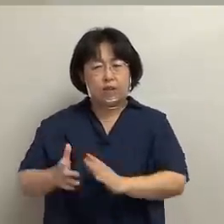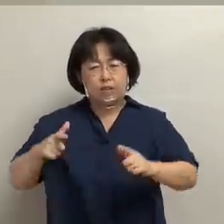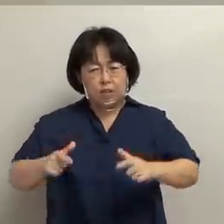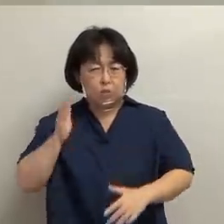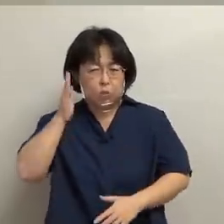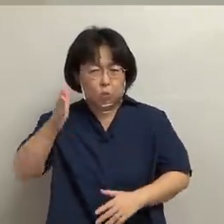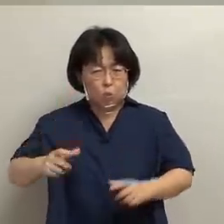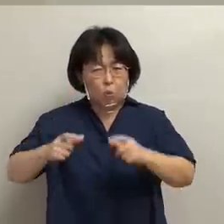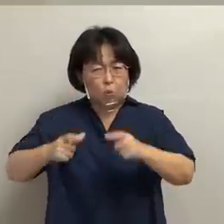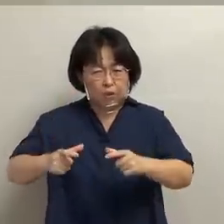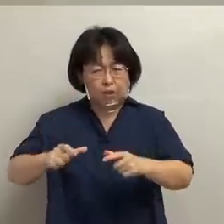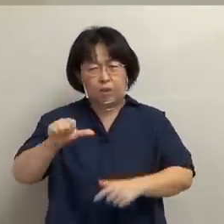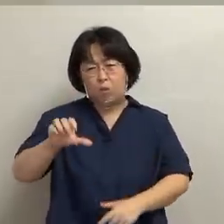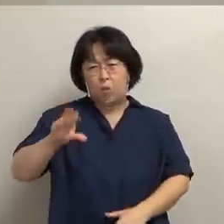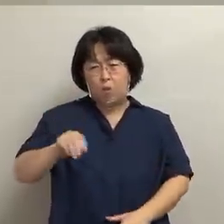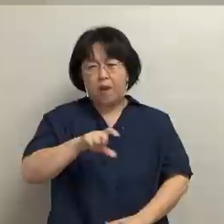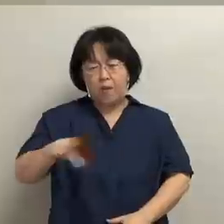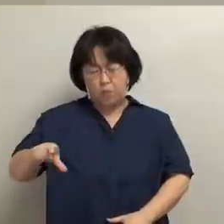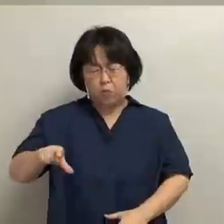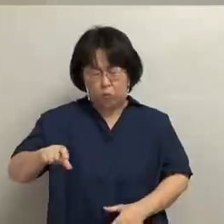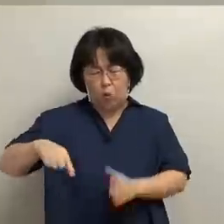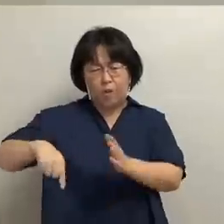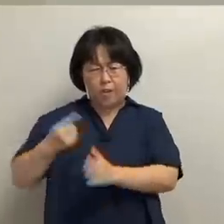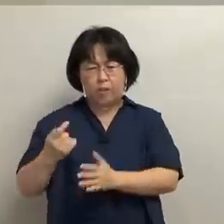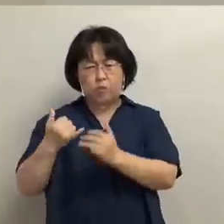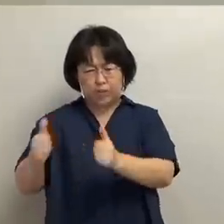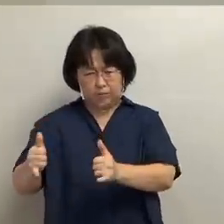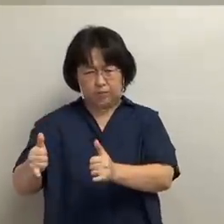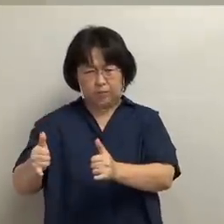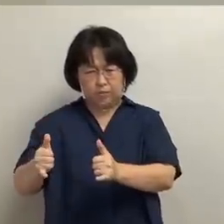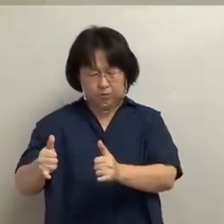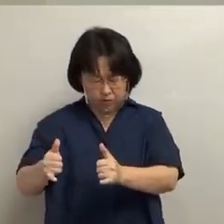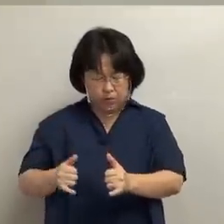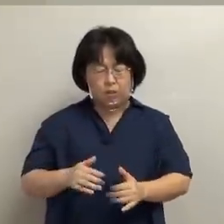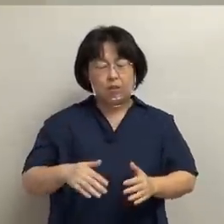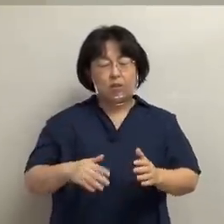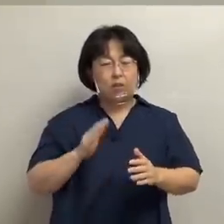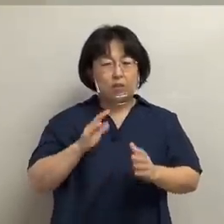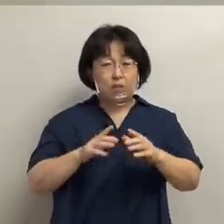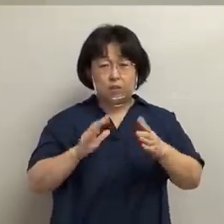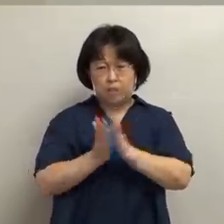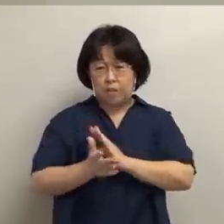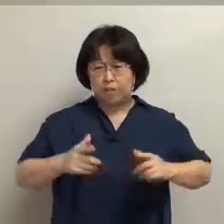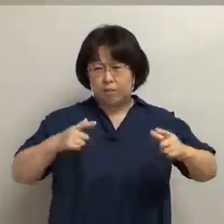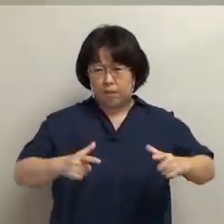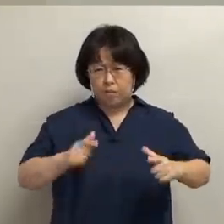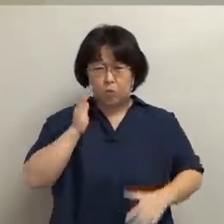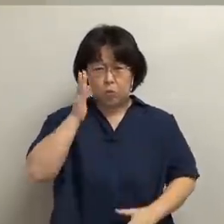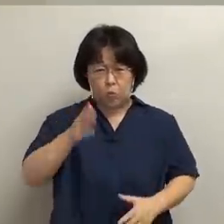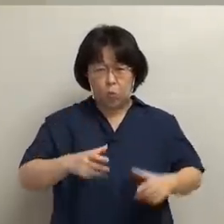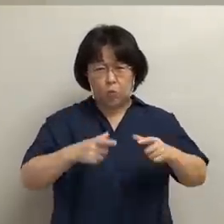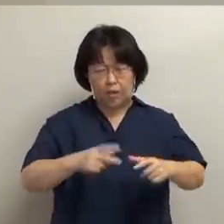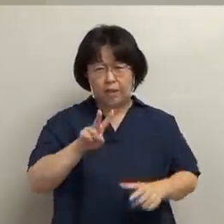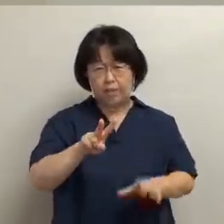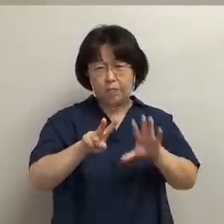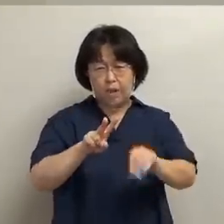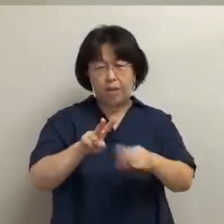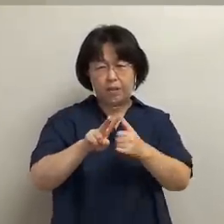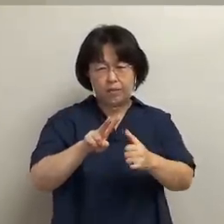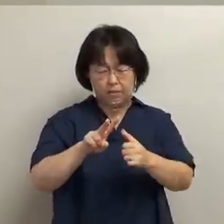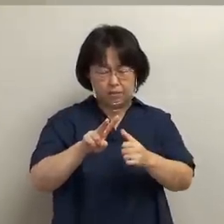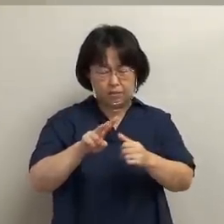分250名の方々に県内旅行券2万円分をを贈呈をさせていただきます